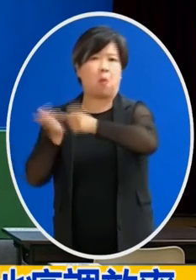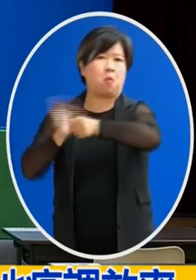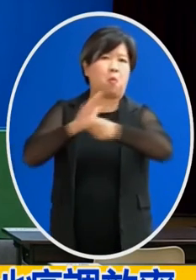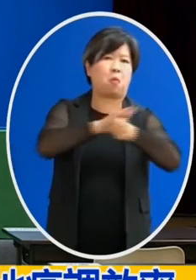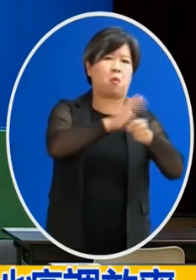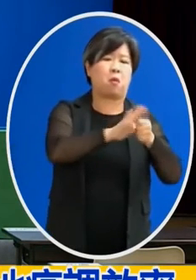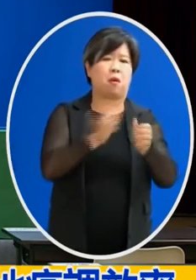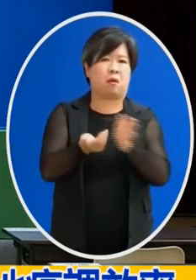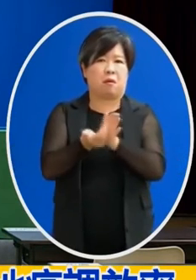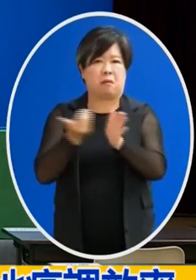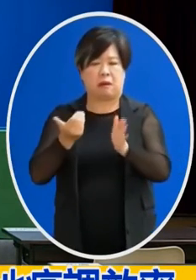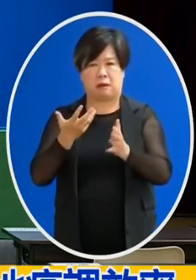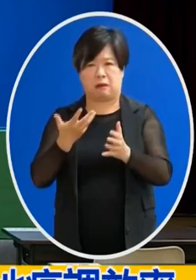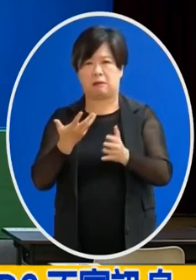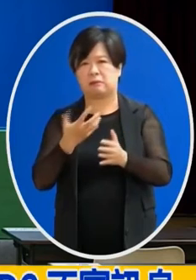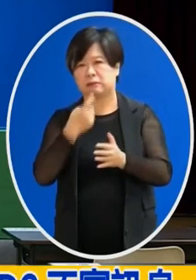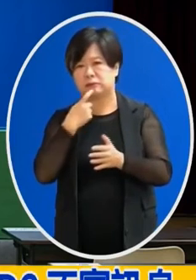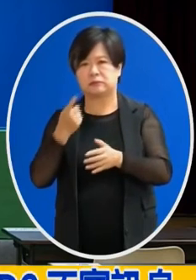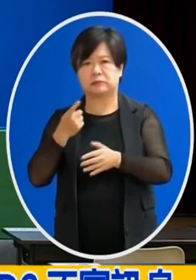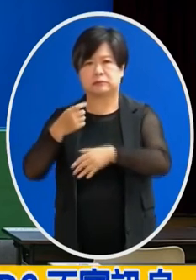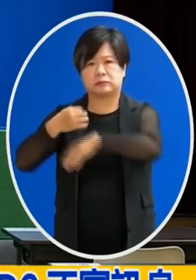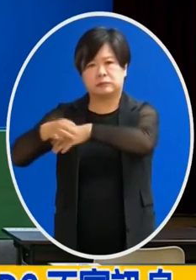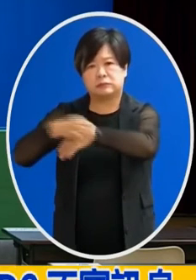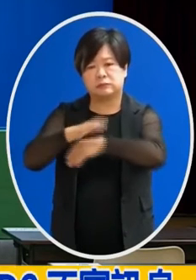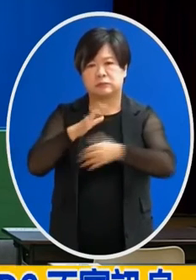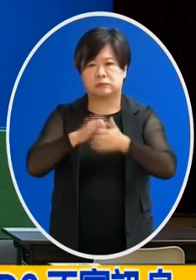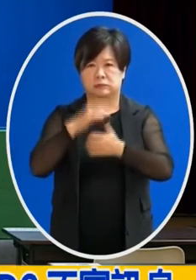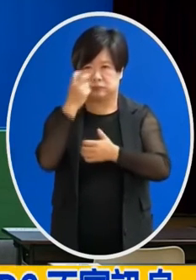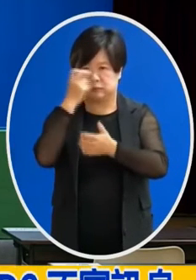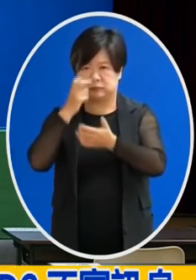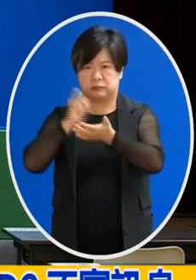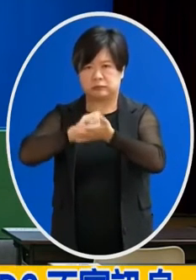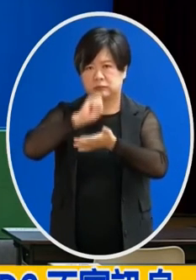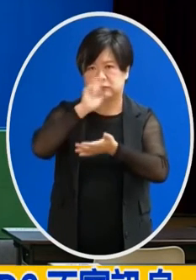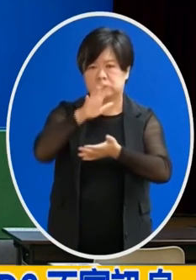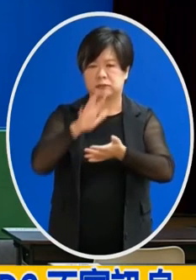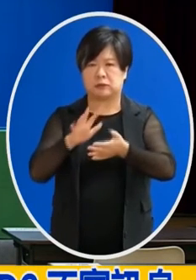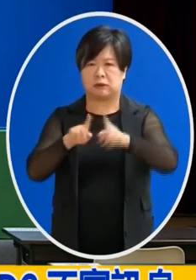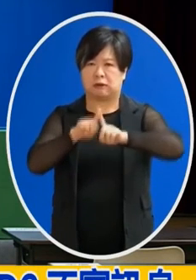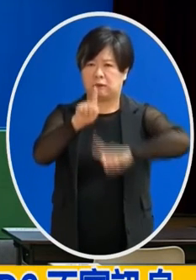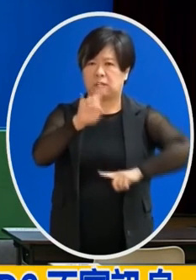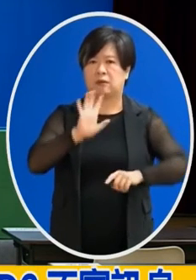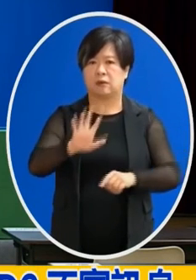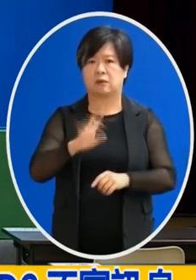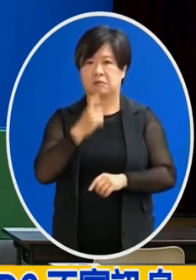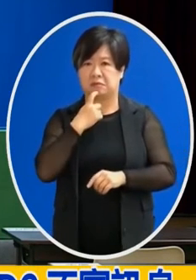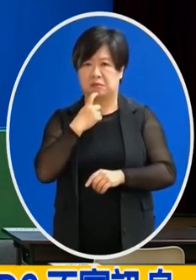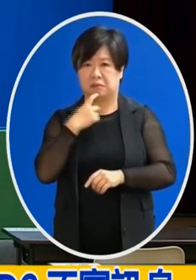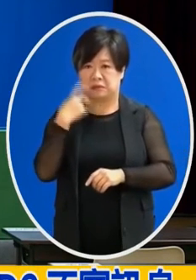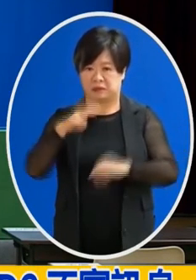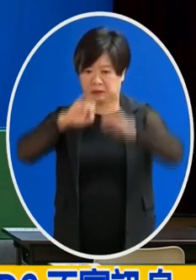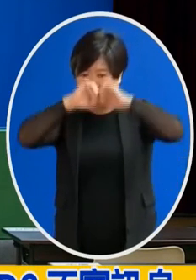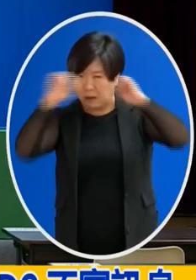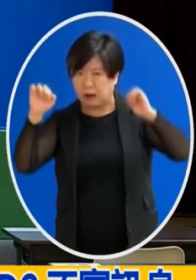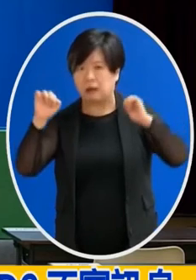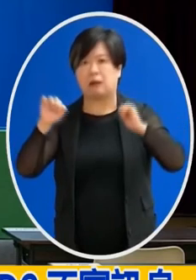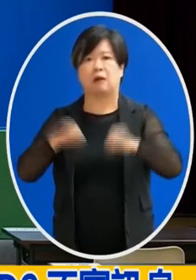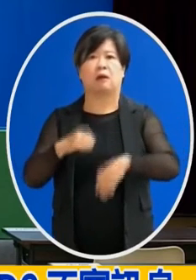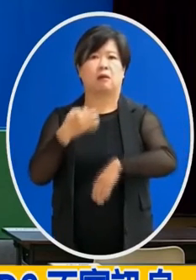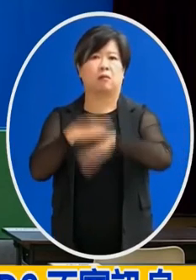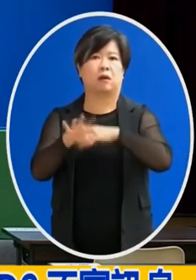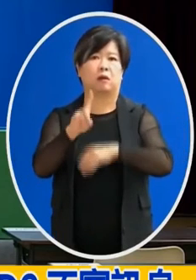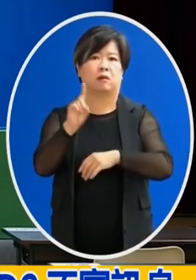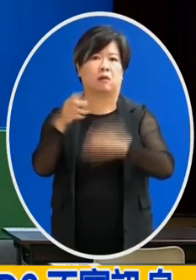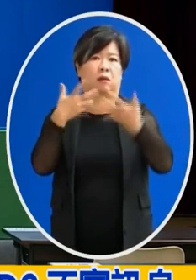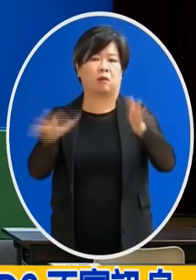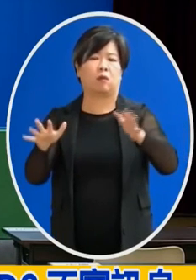异状，那发现通报采检书和检验结果的数量差距越来越大，进一步才发现有至少10,000多件没有